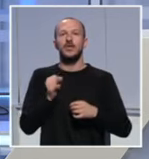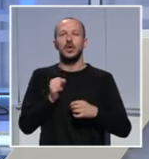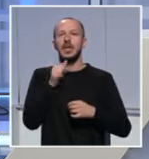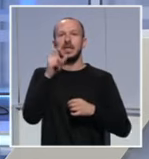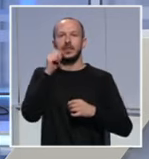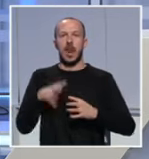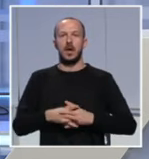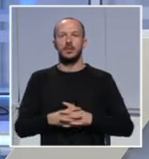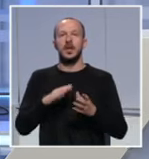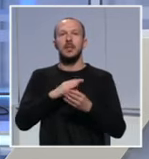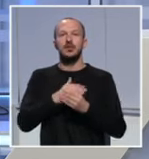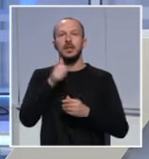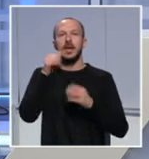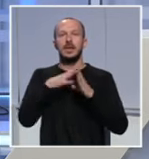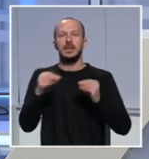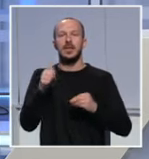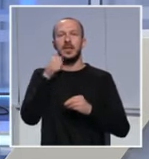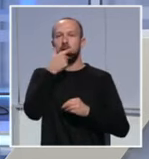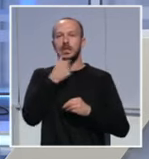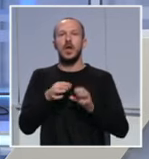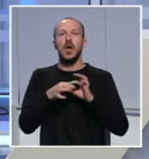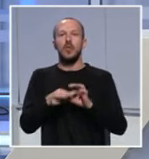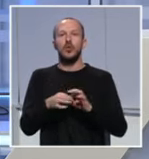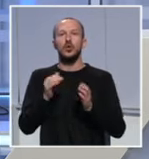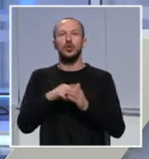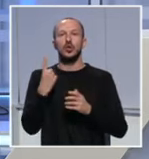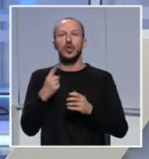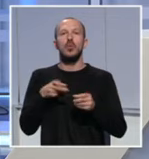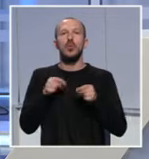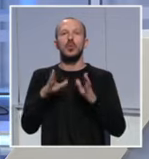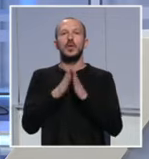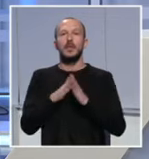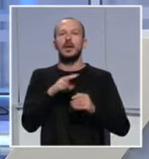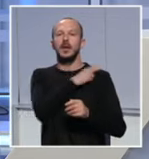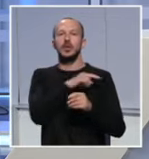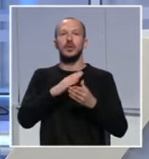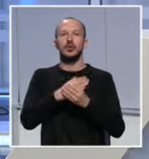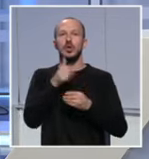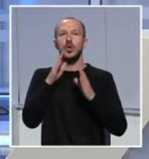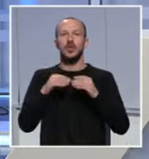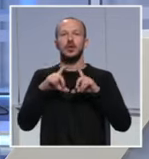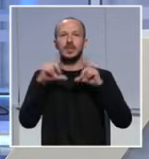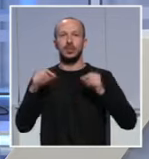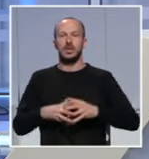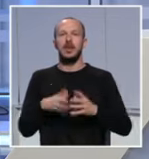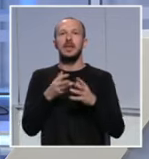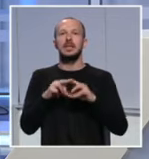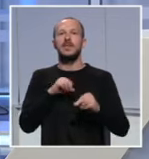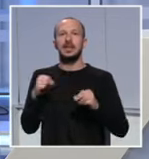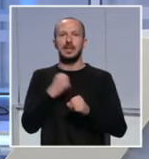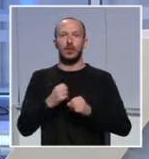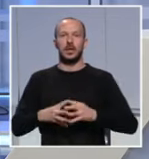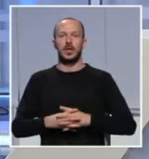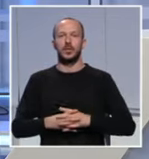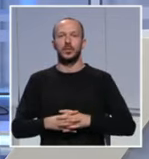i civila. Međunarodni dan nestalih lica povod je da se još jednom uputi apel nadležnim međunarodnim i domaćim institucijama za efikasnije